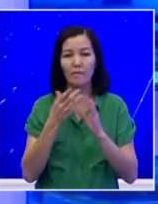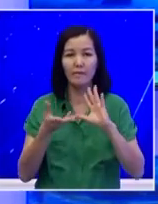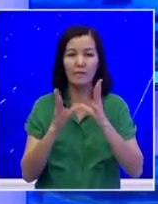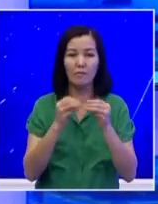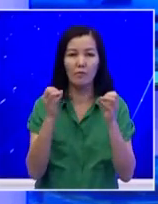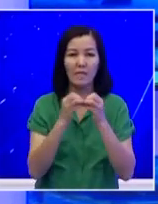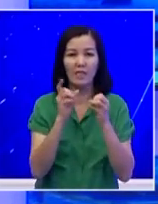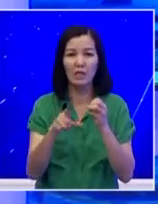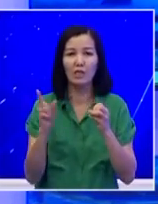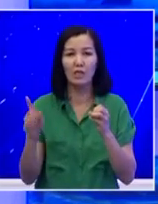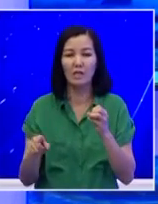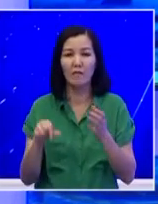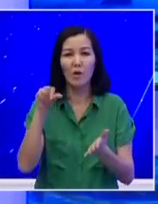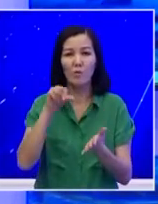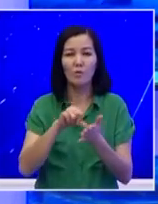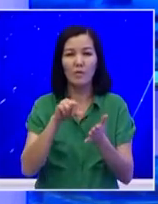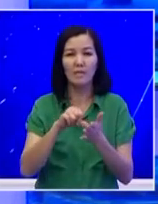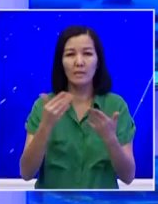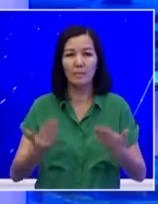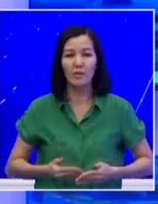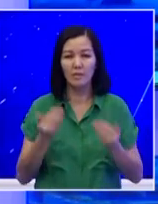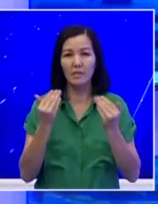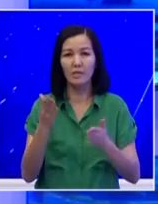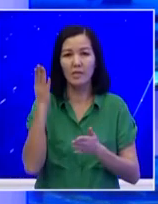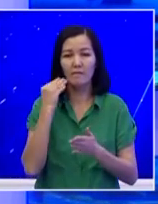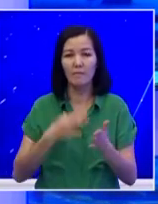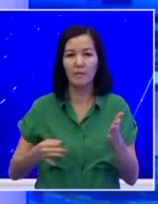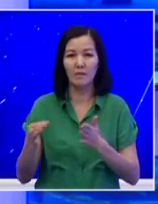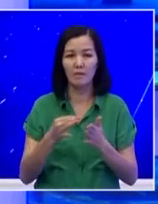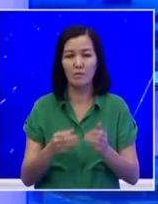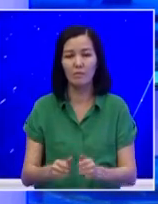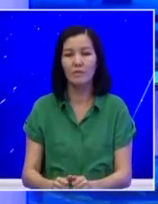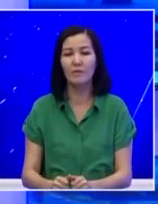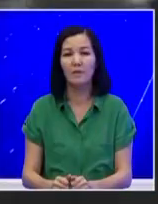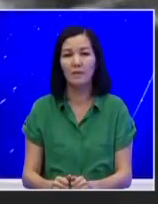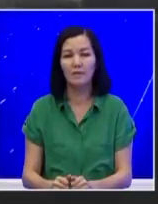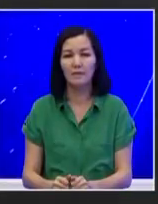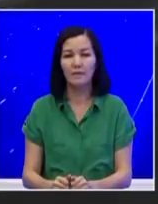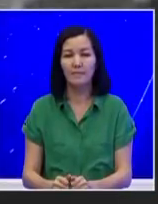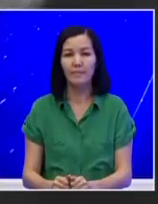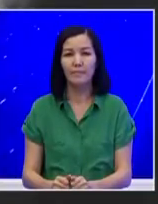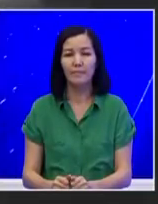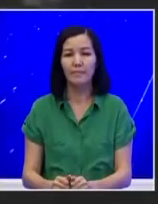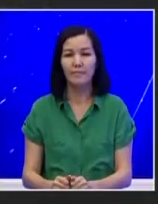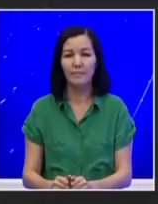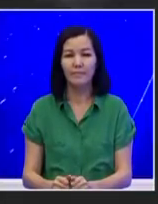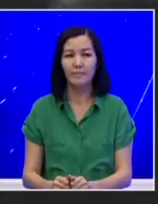человек. Именно столько участников войны проживает сейчас в областном центре. День